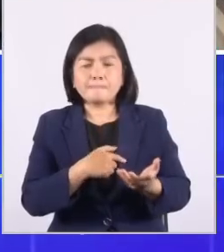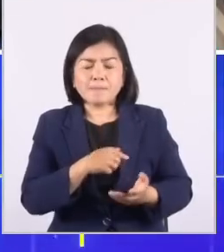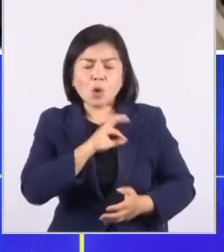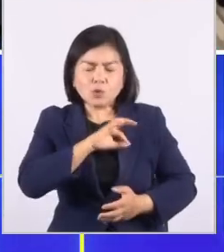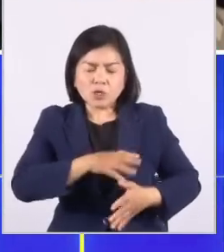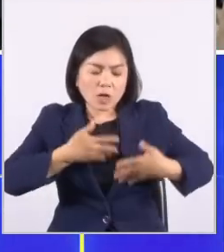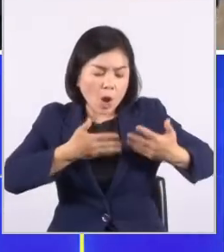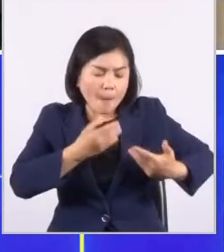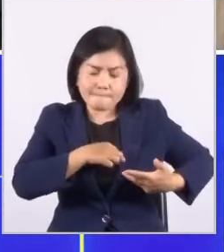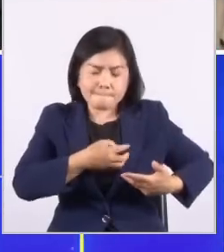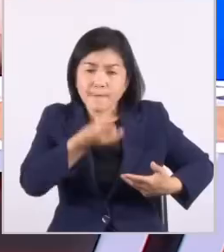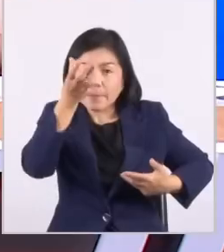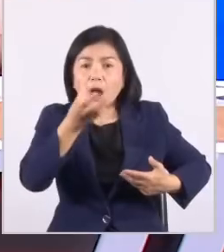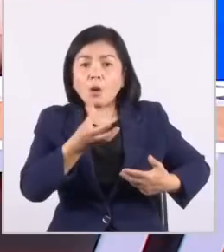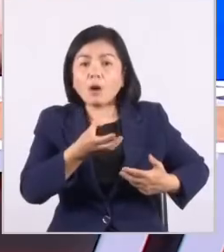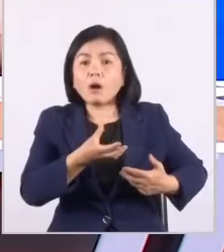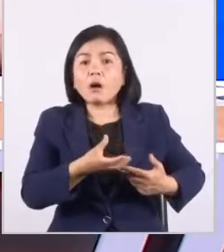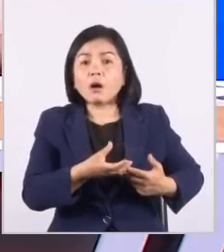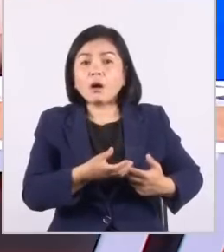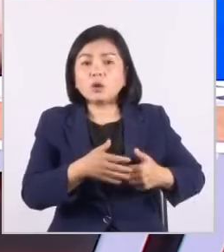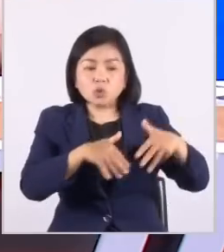ก็เป็นภาพเดียวโดนทัวลงได้นะพี่คะ